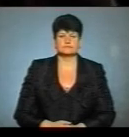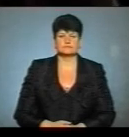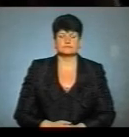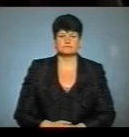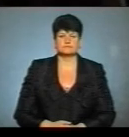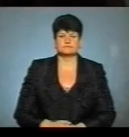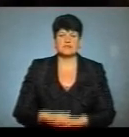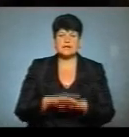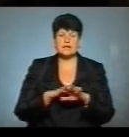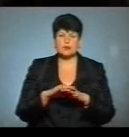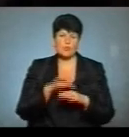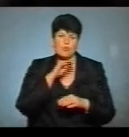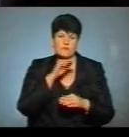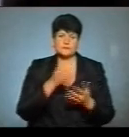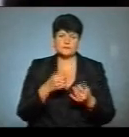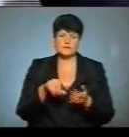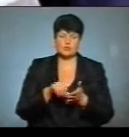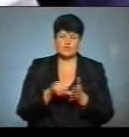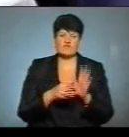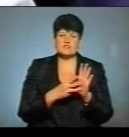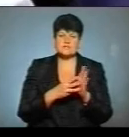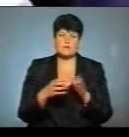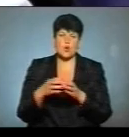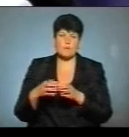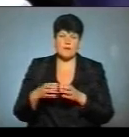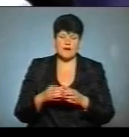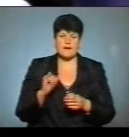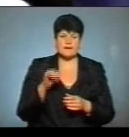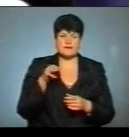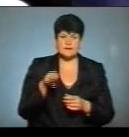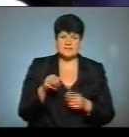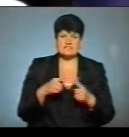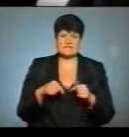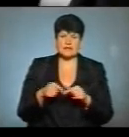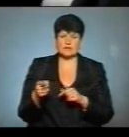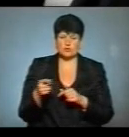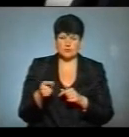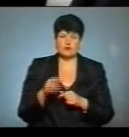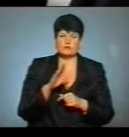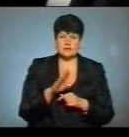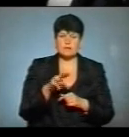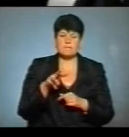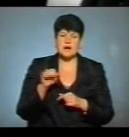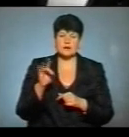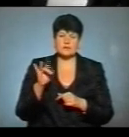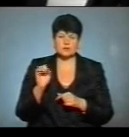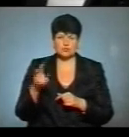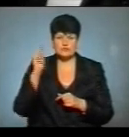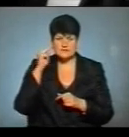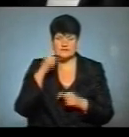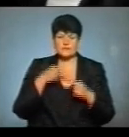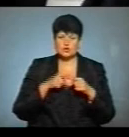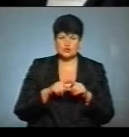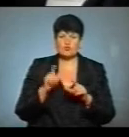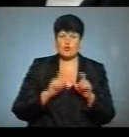У ярмарку професій беруть участь 8 компаній IT-сфери Тернополя. Володимир Мартинюк навчається у технічному коледжі,